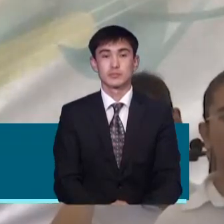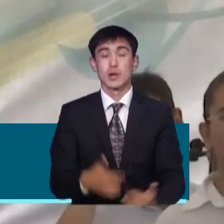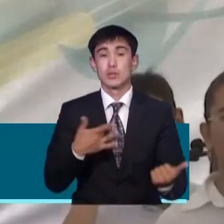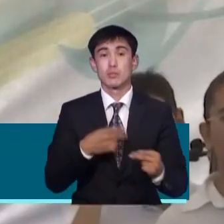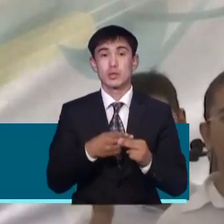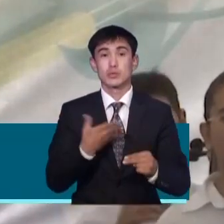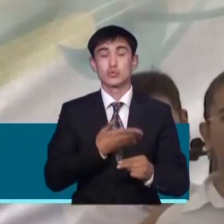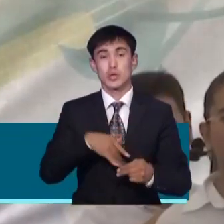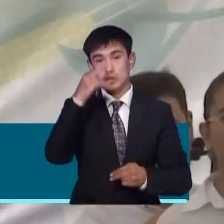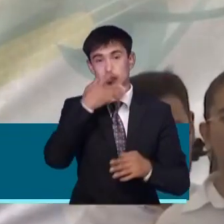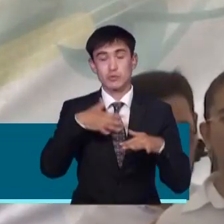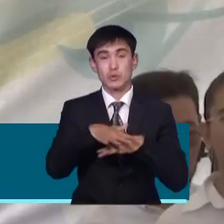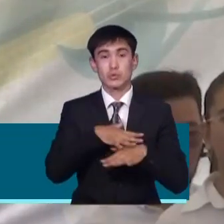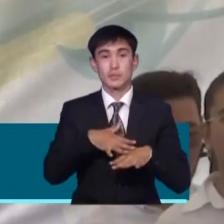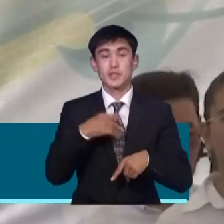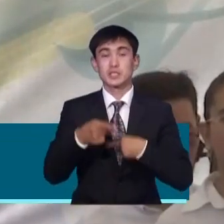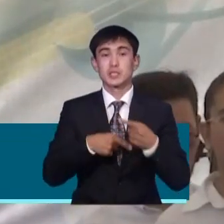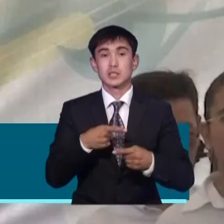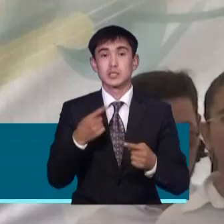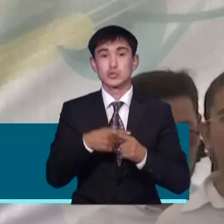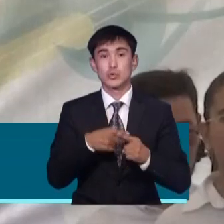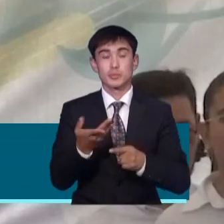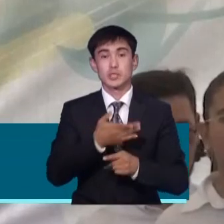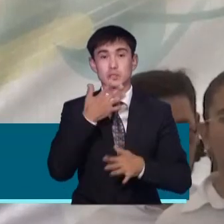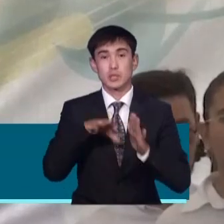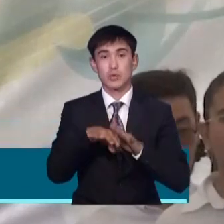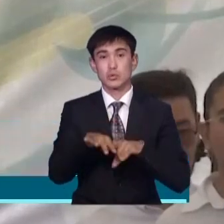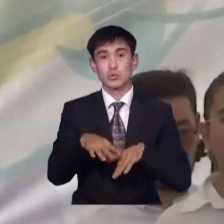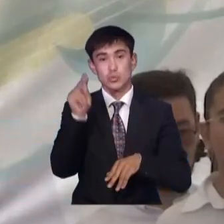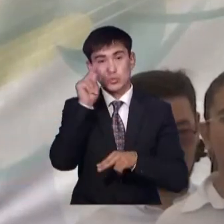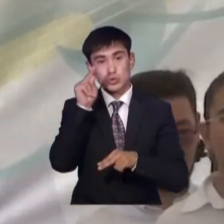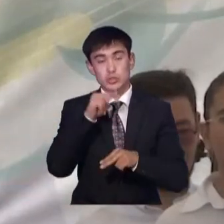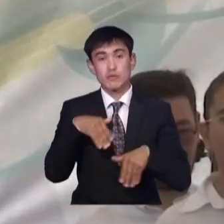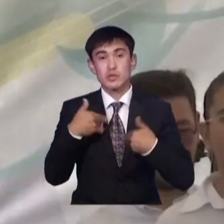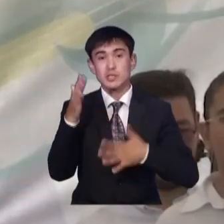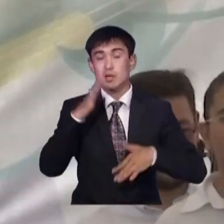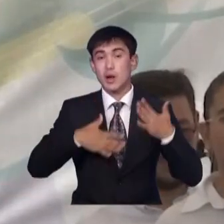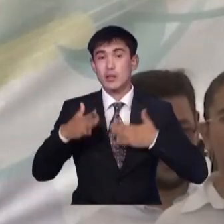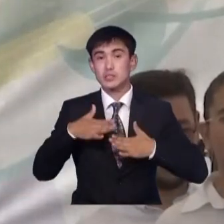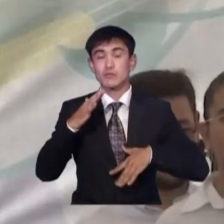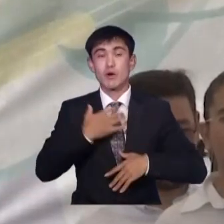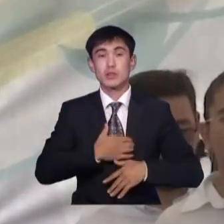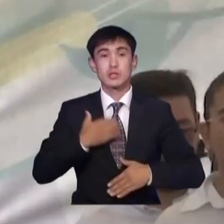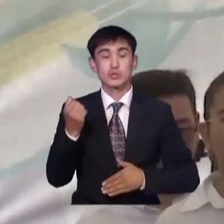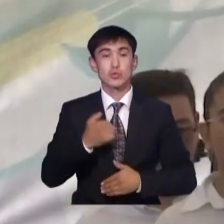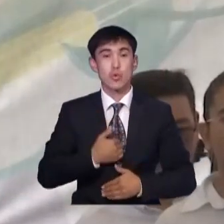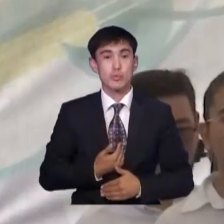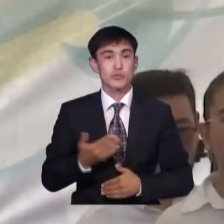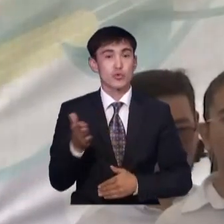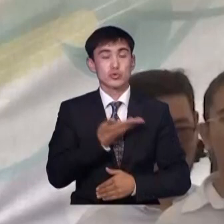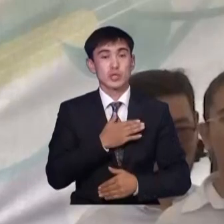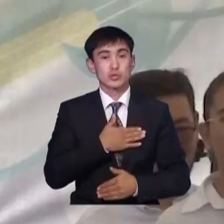Домбра – это душа казахского народа. Через этот инструмент наш народ научился выражать свою радость, волнение и скорбь, все, что есть на